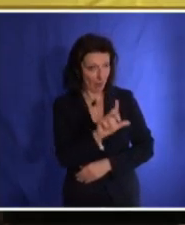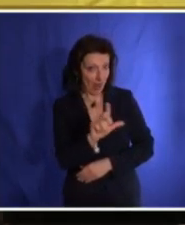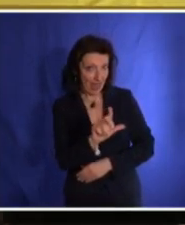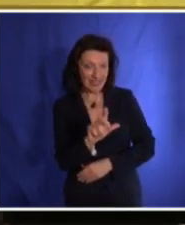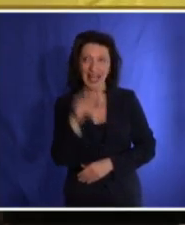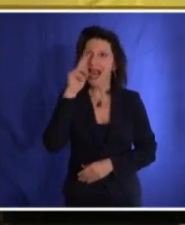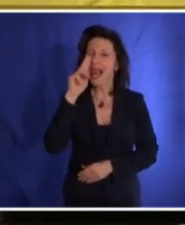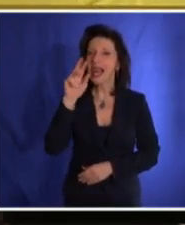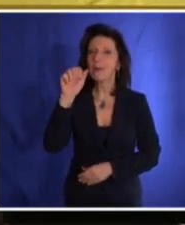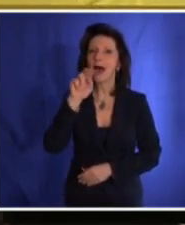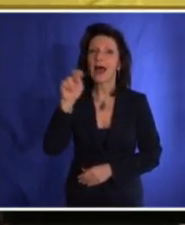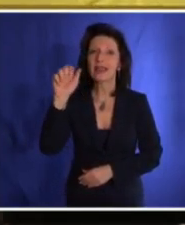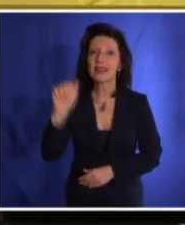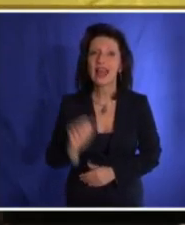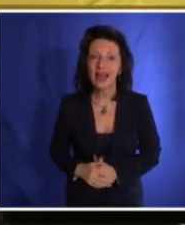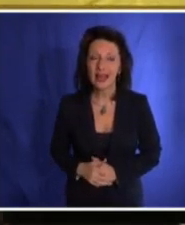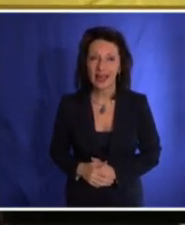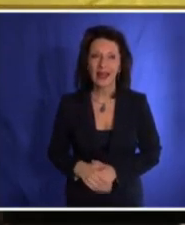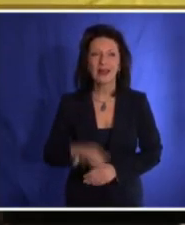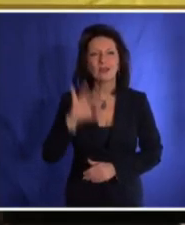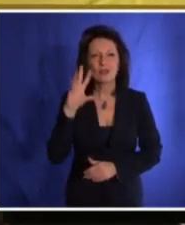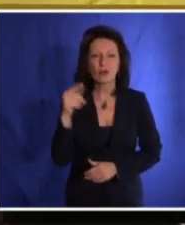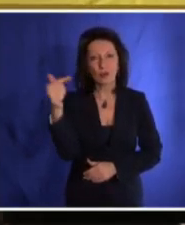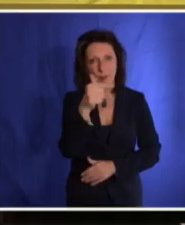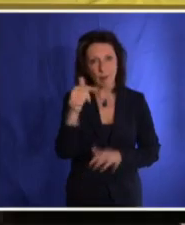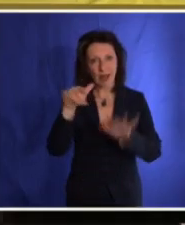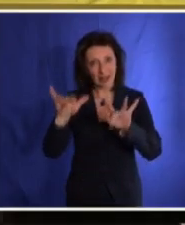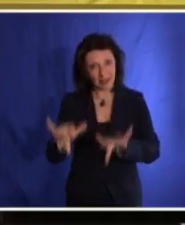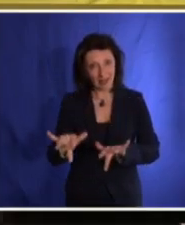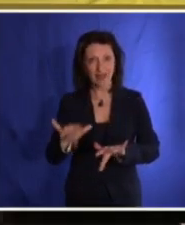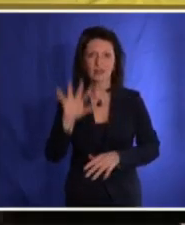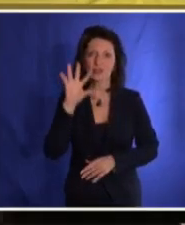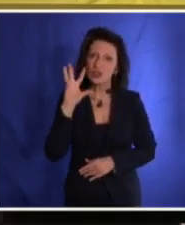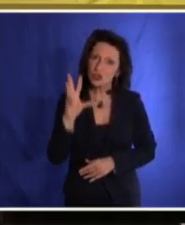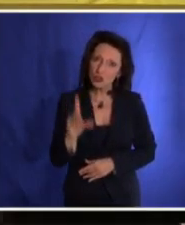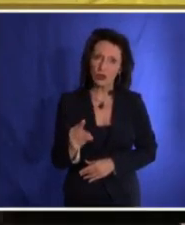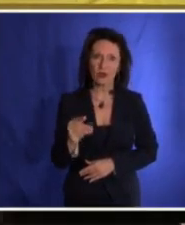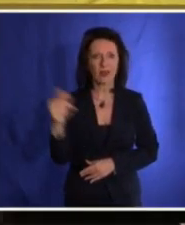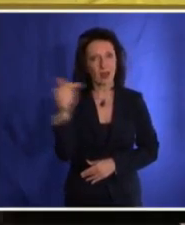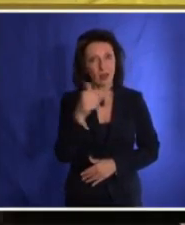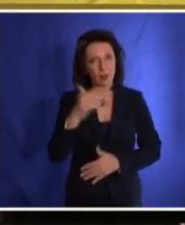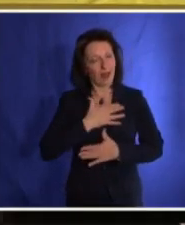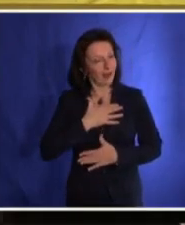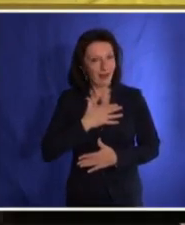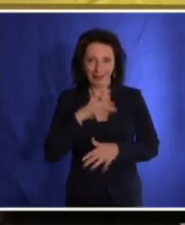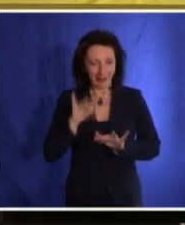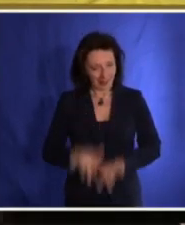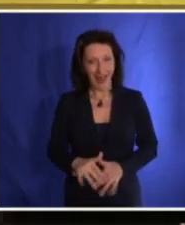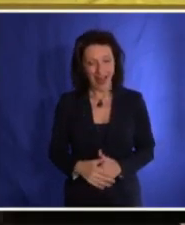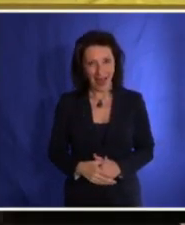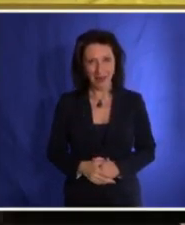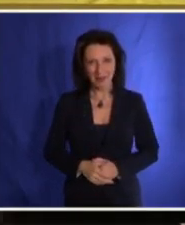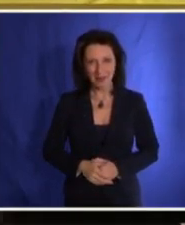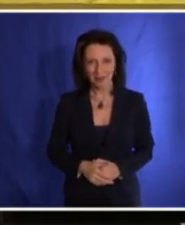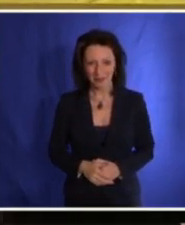Anna, es ist schön, dass es euch gibt. Es ist schön, dass ich euch beide habe.